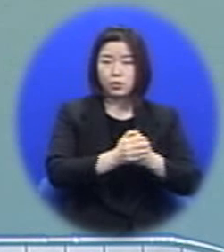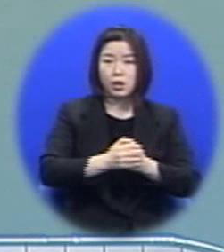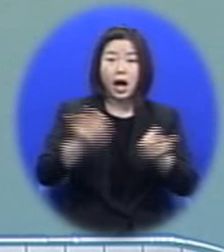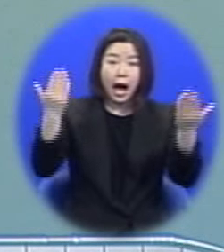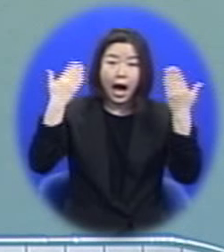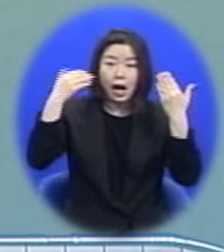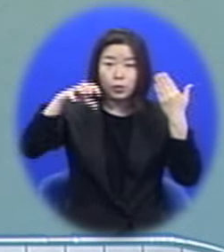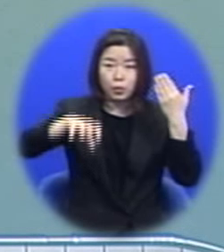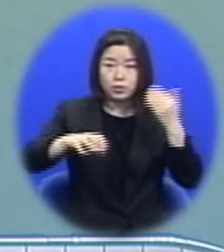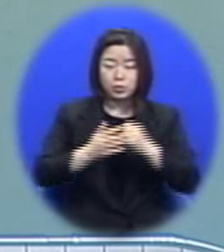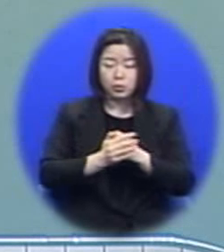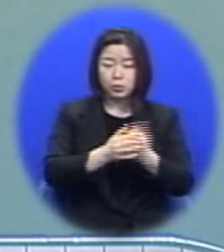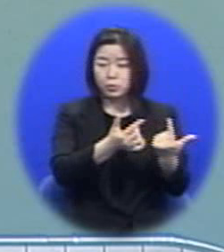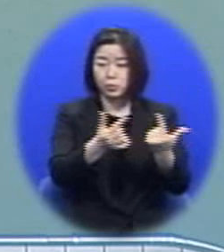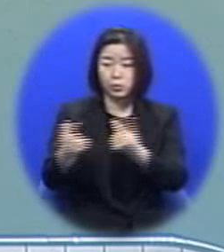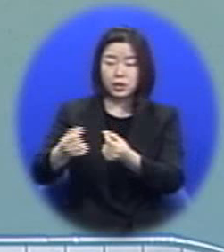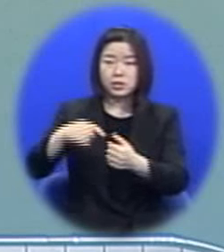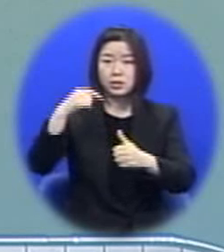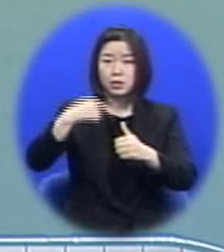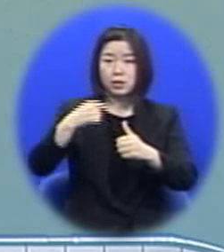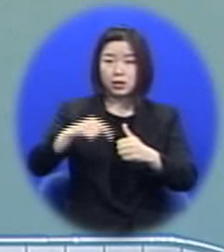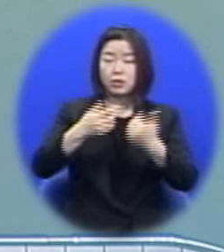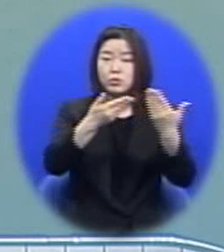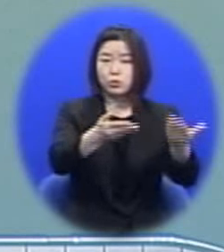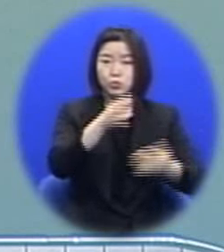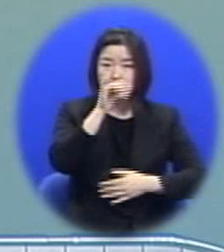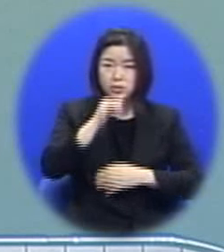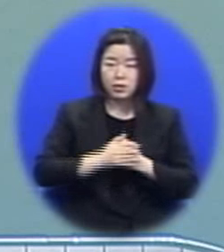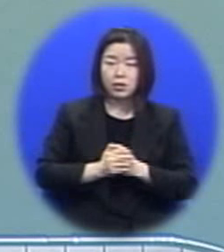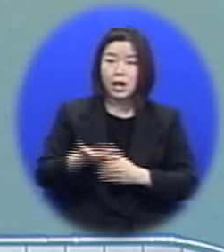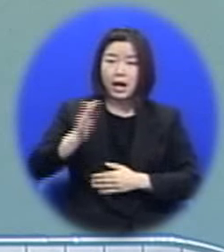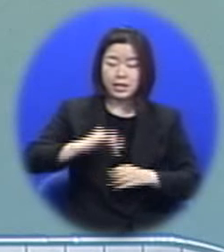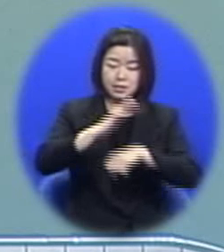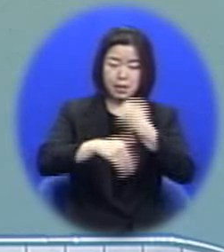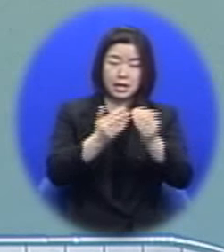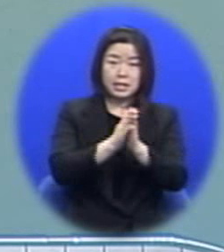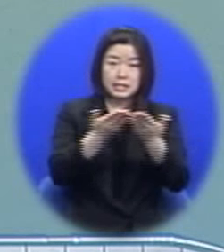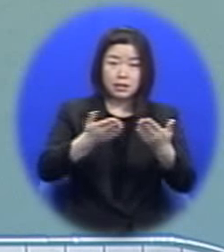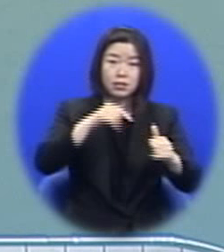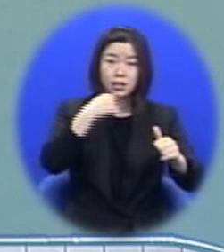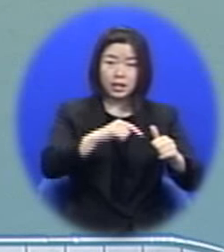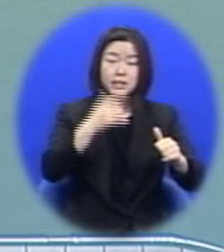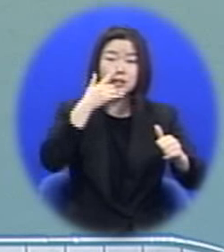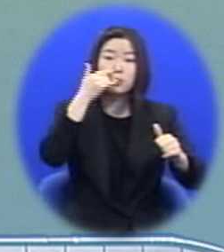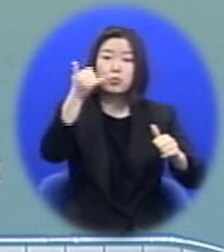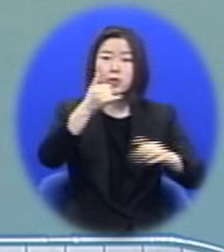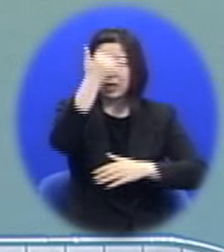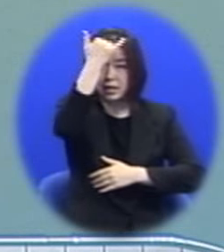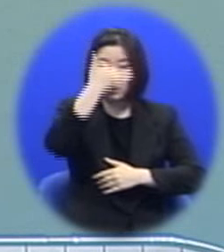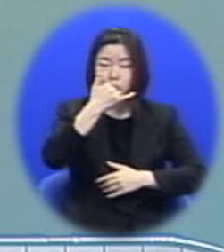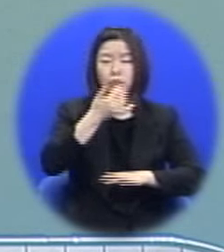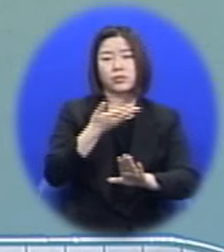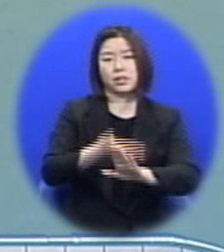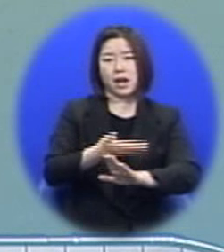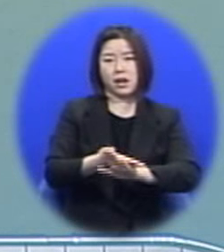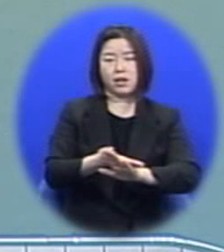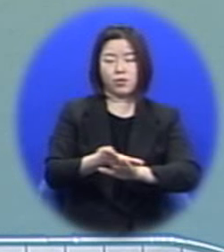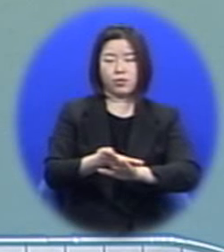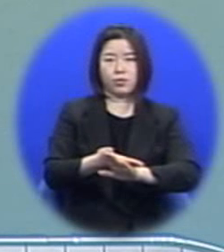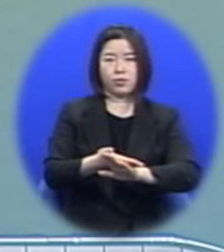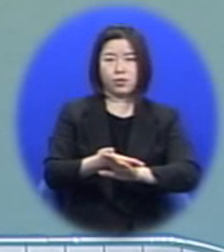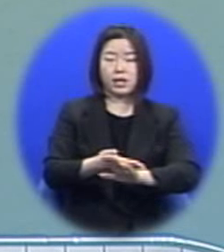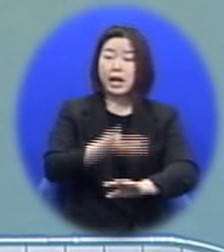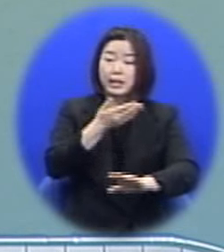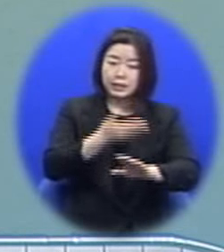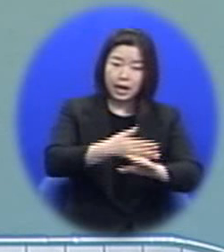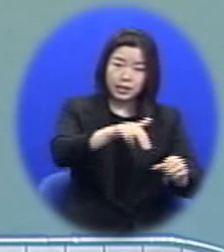배우는 거예요. 그렇지만 성경이 가르치는 부모에 대한 효도는 달라요.